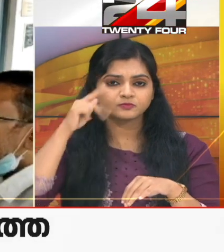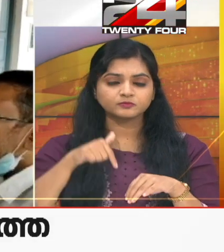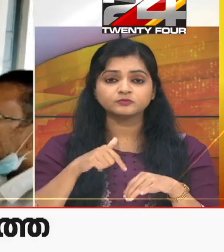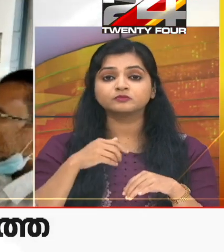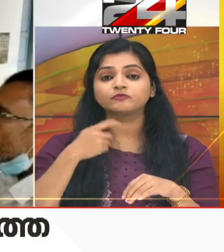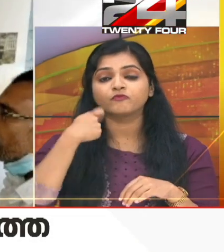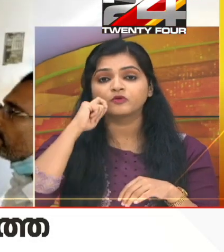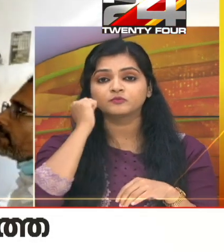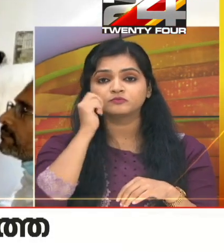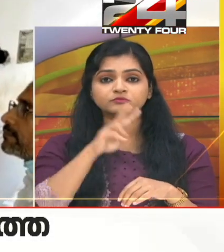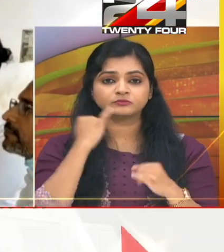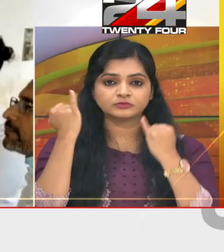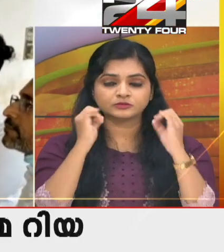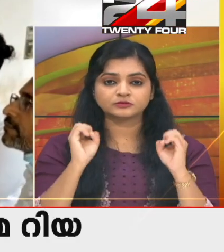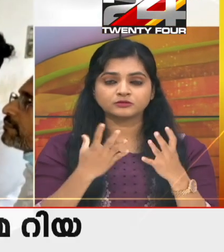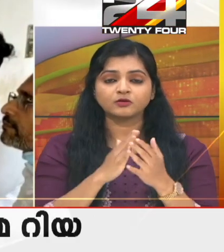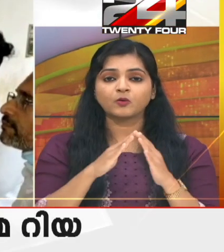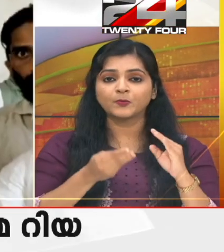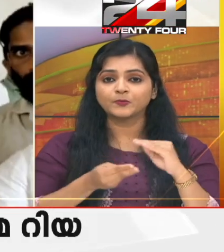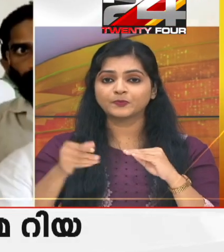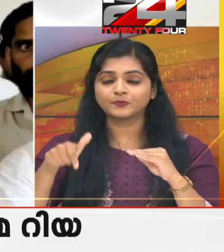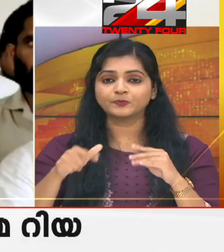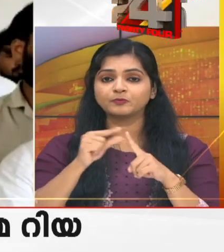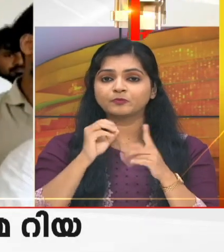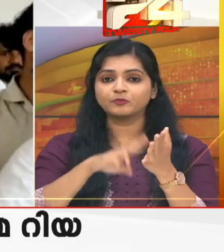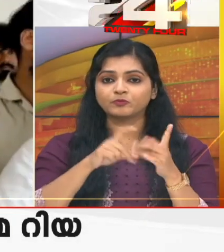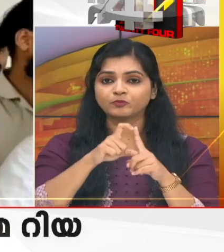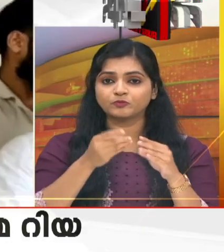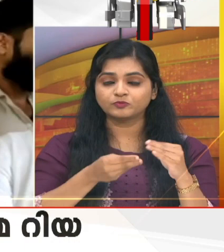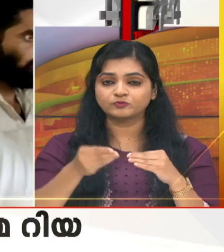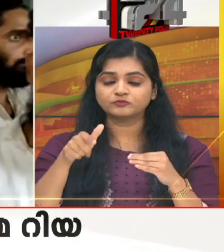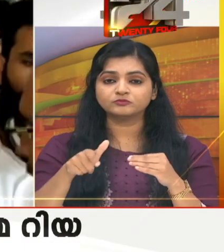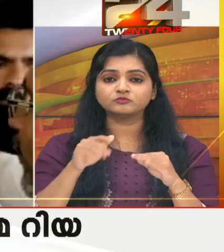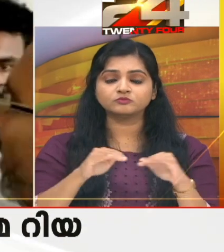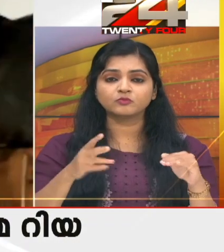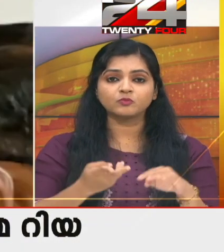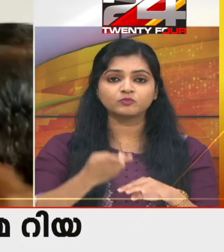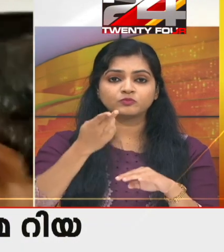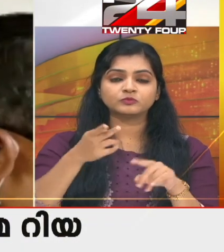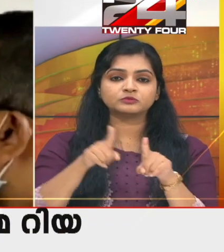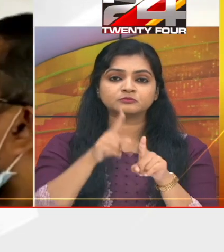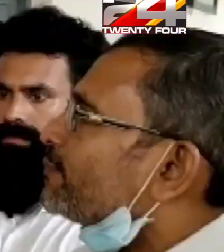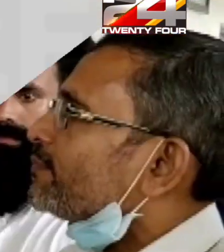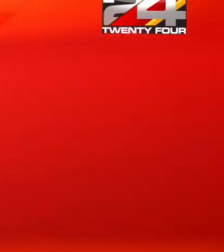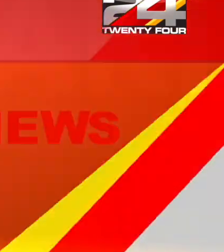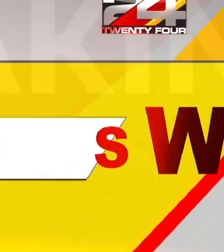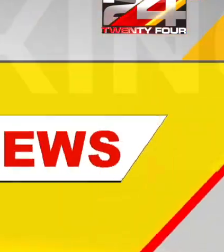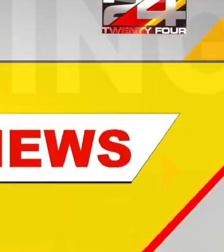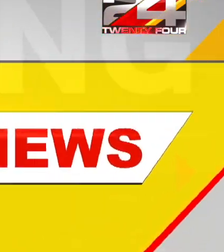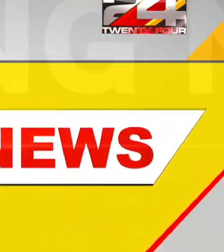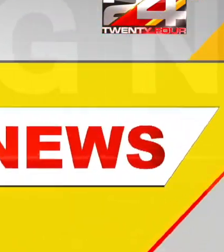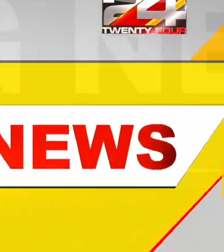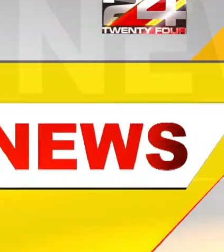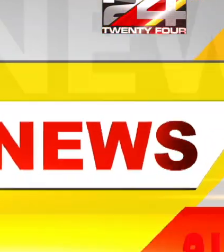ഇറങ്ങിയത്. ആ ഘട്ടത്തിലാണ് വീടിന് സമീപത്തുള്ള ഈ കുളത്തിൽ കുട്ടികൾ തൂങ്ങിക്കിടക്കുന്നത് കാണുന്നത്. ഇതിൽ ആദ്യം ഒരു കുട്ടിയെ കണ്ടു, രണ്ടാം